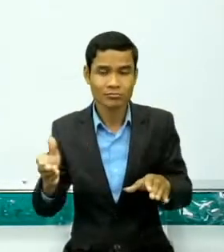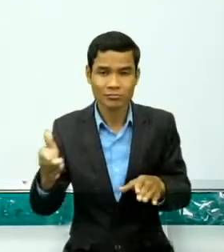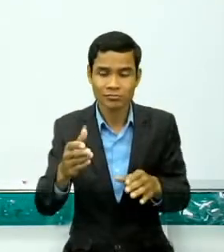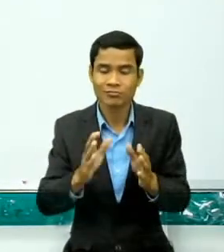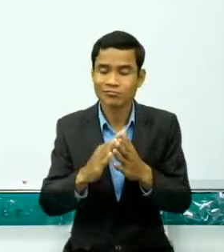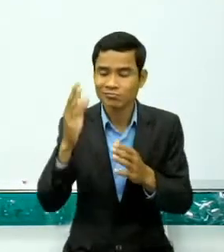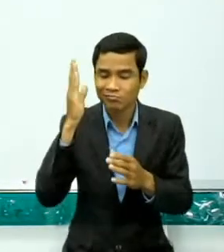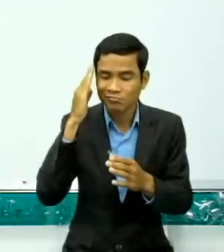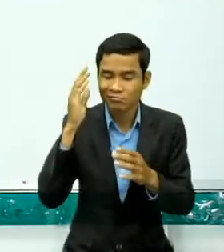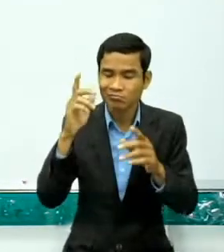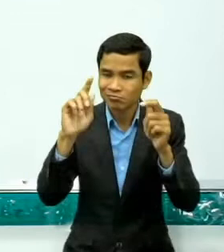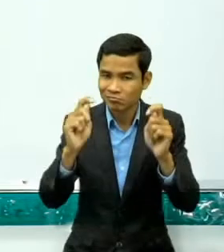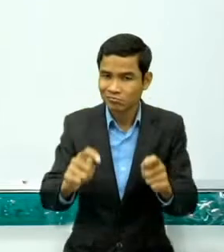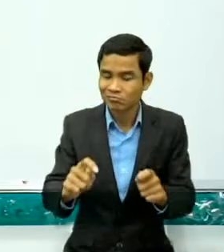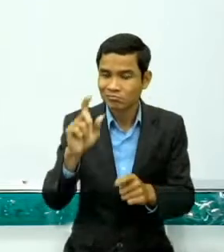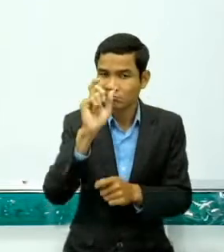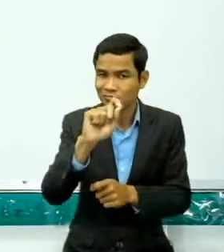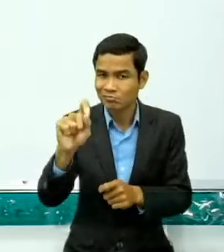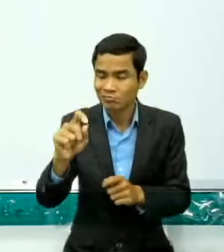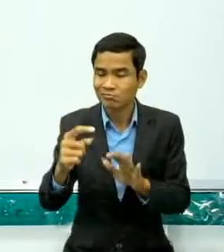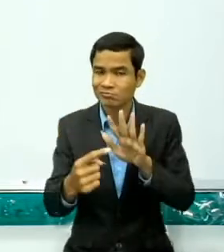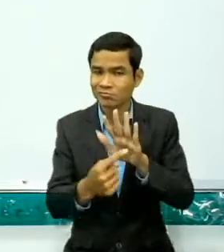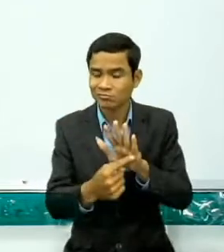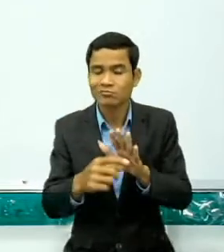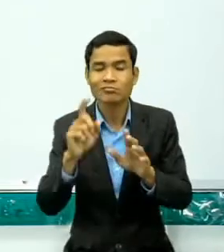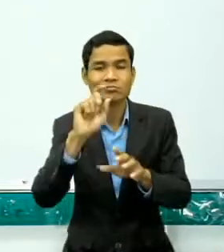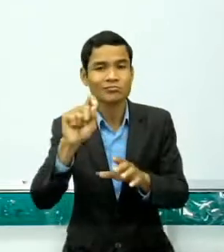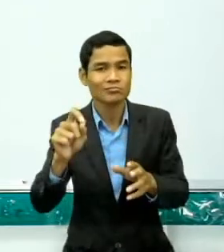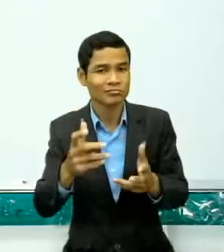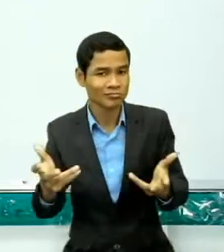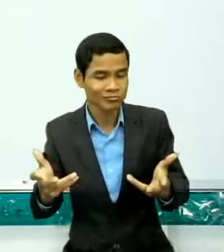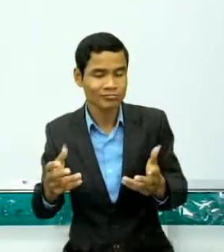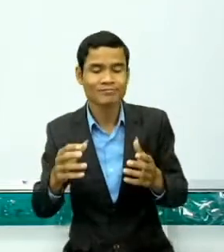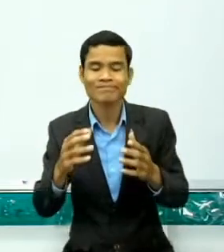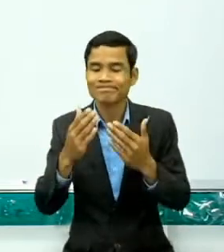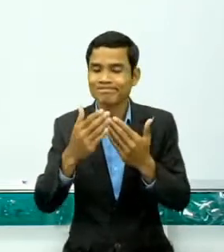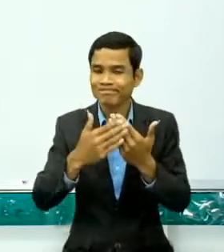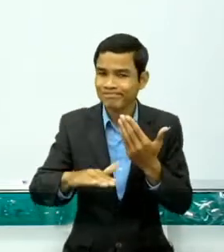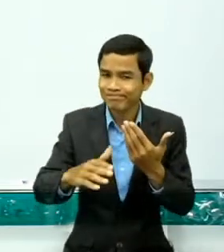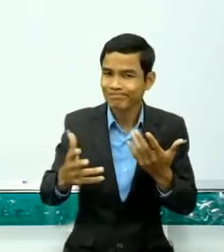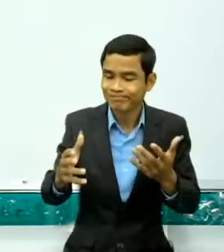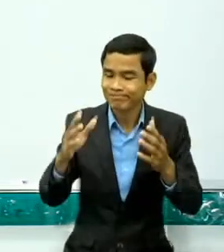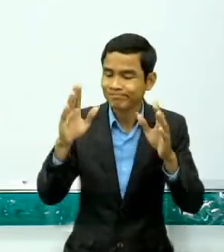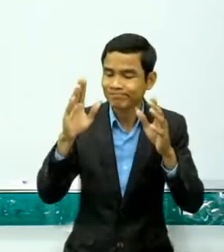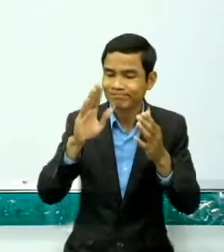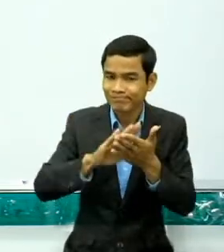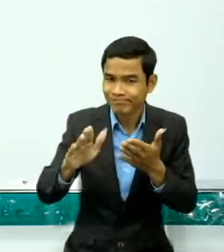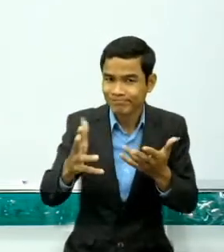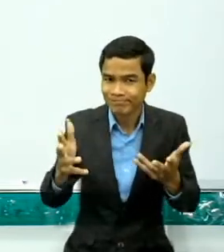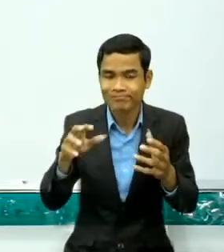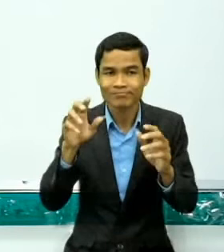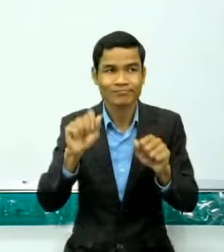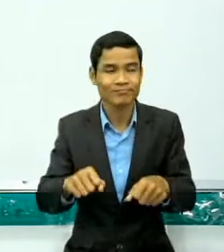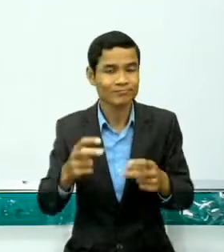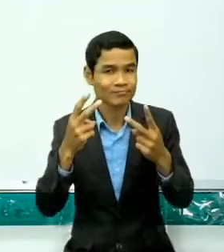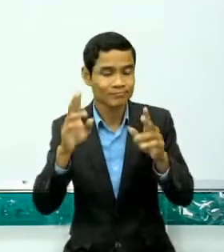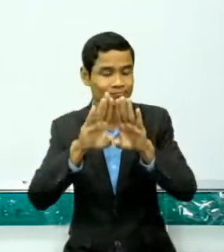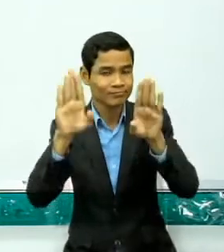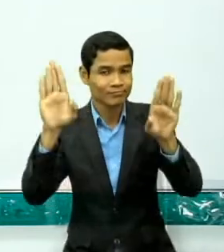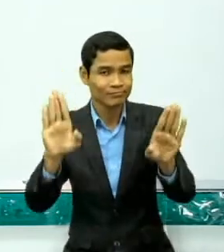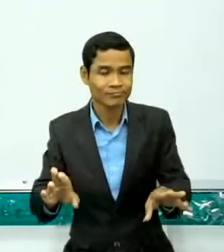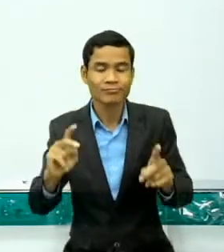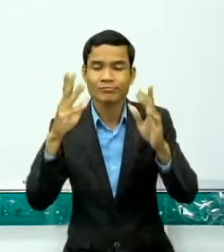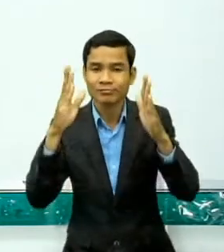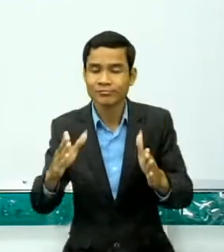ទៅឲ្យស្គាល់រូបរាងសូអឺតើរូបរាងសូអឺមានរូបរាងបែបណាហើយស្រស់ស្អាតដូចដេចណាឥឡូវកូនកូនបានមកក្តាខៀនអ្នកគ្រូនឹ